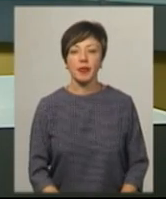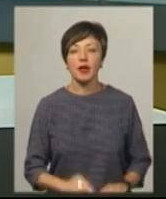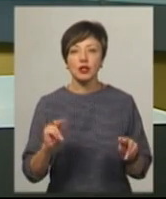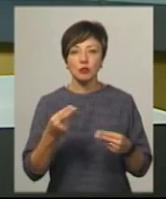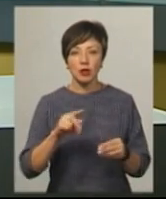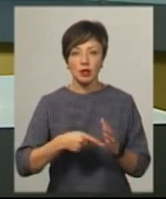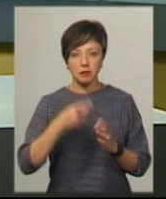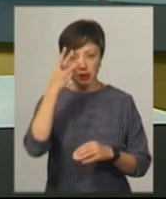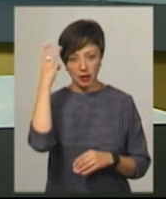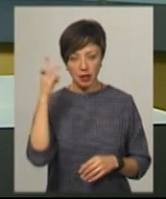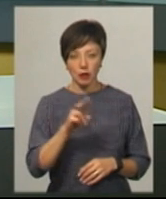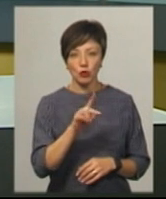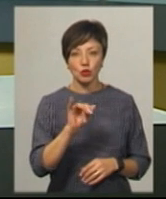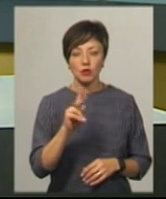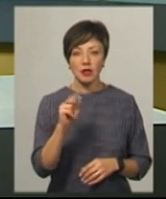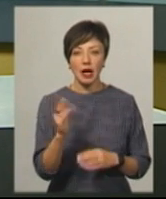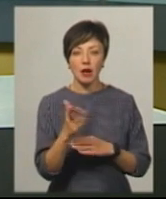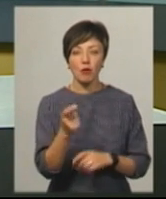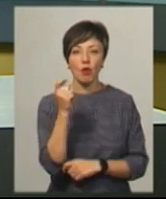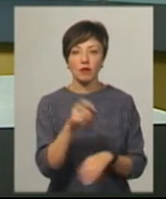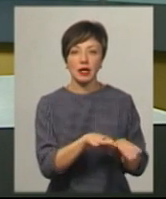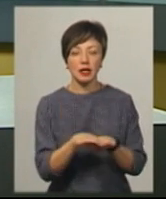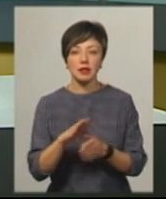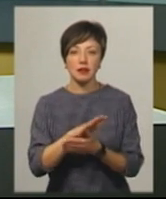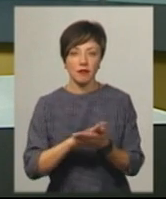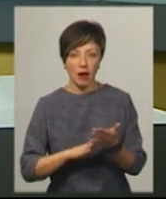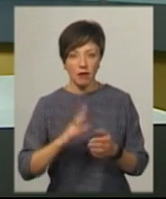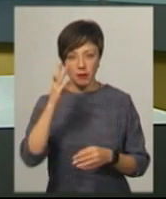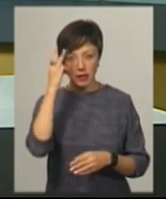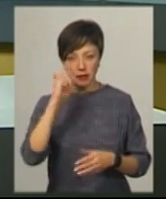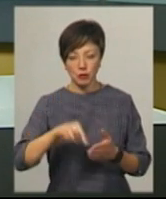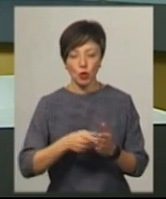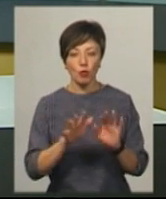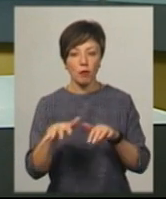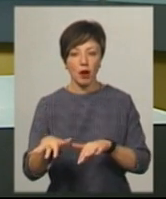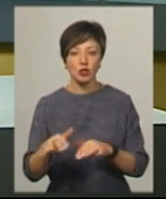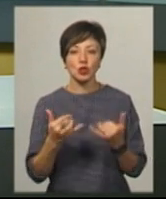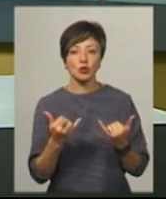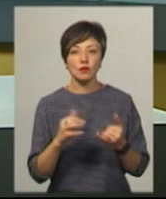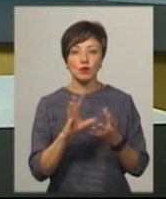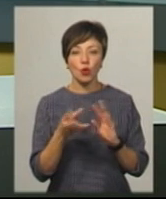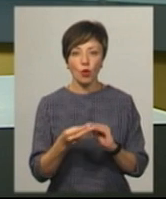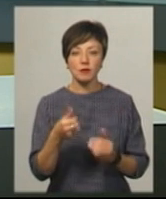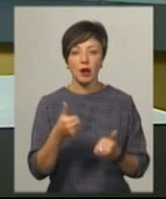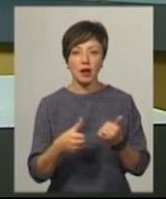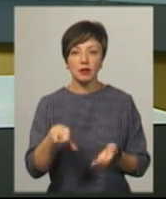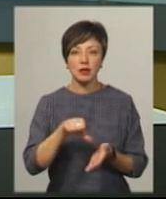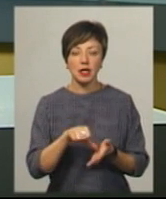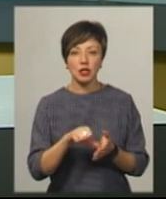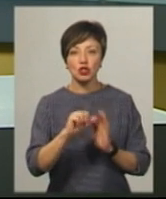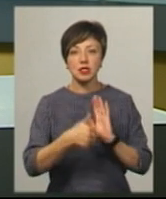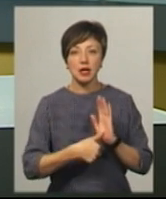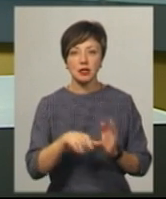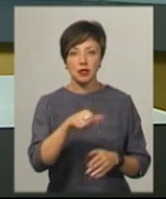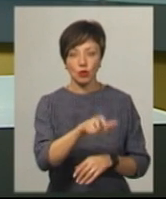Чемпіонат Хмельницького «Проскурівська риболовна ліга» триває в обласному центрі на міському пляжі. Всього у змаганнях взяло участь